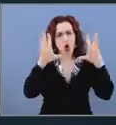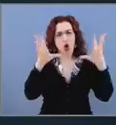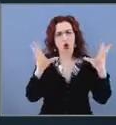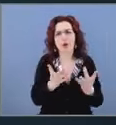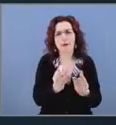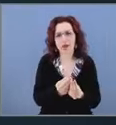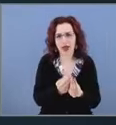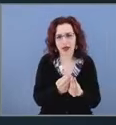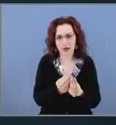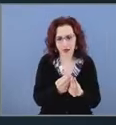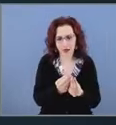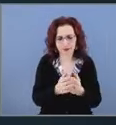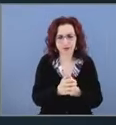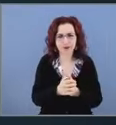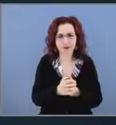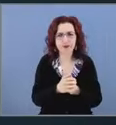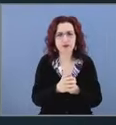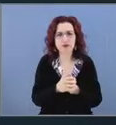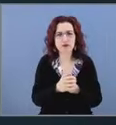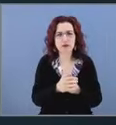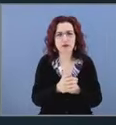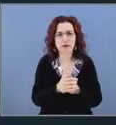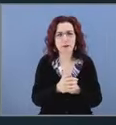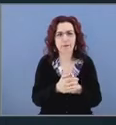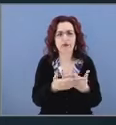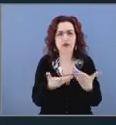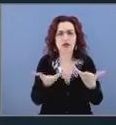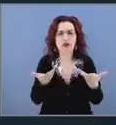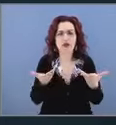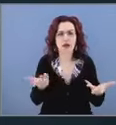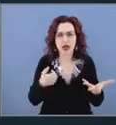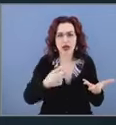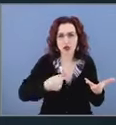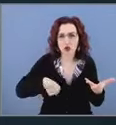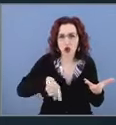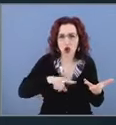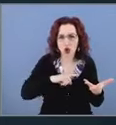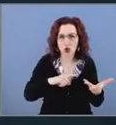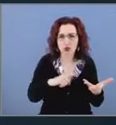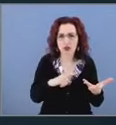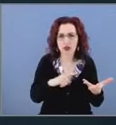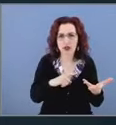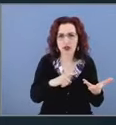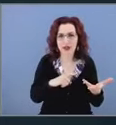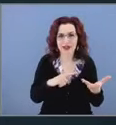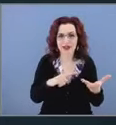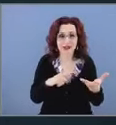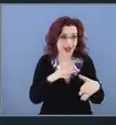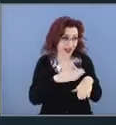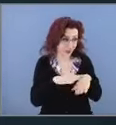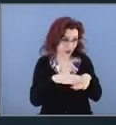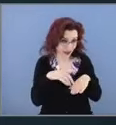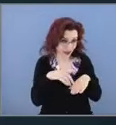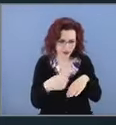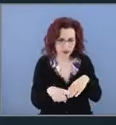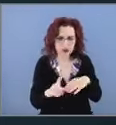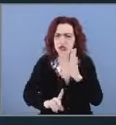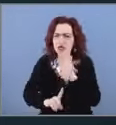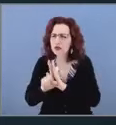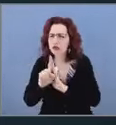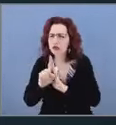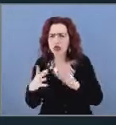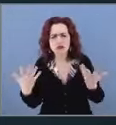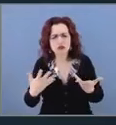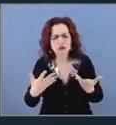Qual è il messaggio però che abbiamo portato a casa da questa esperienza? Il messaggio che abbiamo portato a casa da questa esperienza